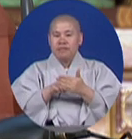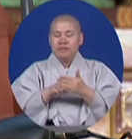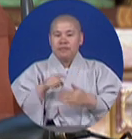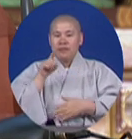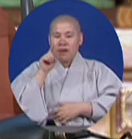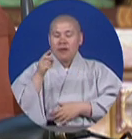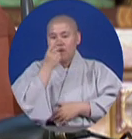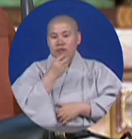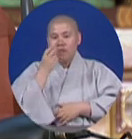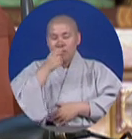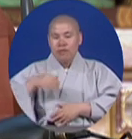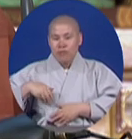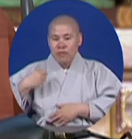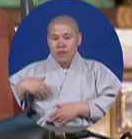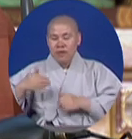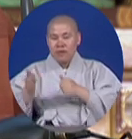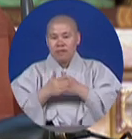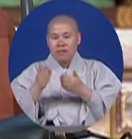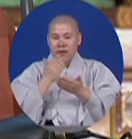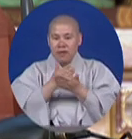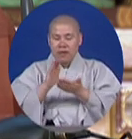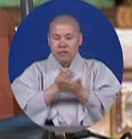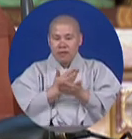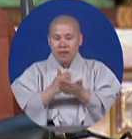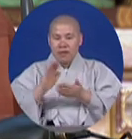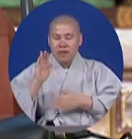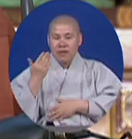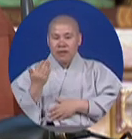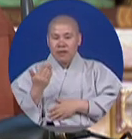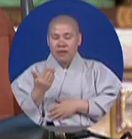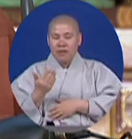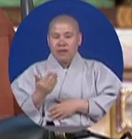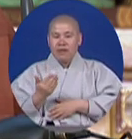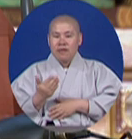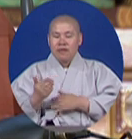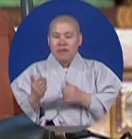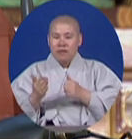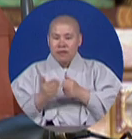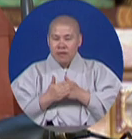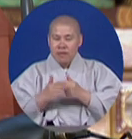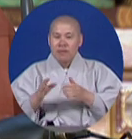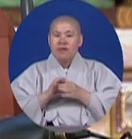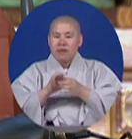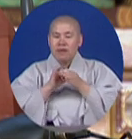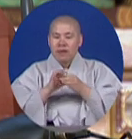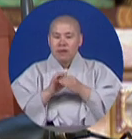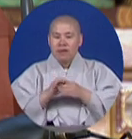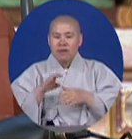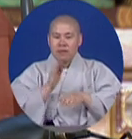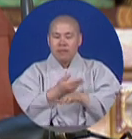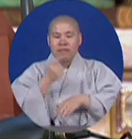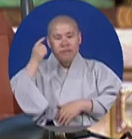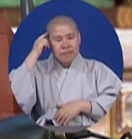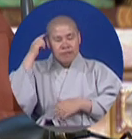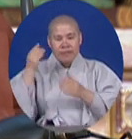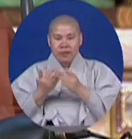하나인 줄을 모르기 때문에 나눠요. 그래가지고 이제 망념이 생기거든요. 그럼 망념이 뭐냐라고